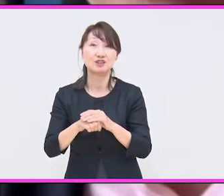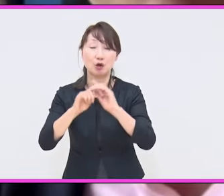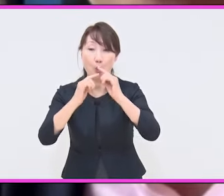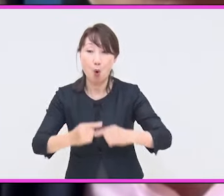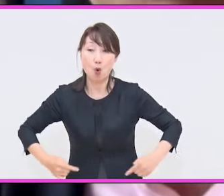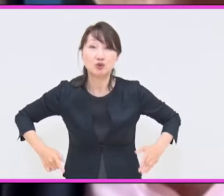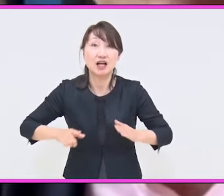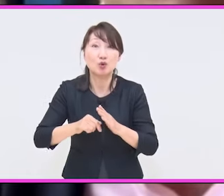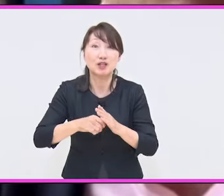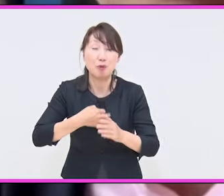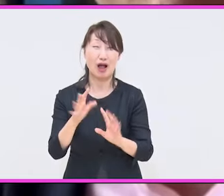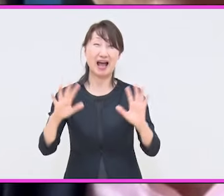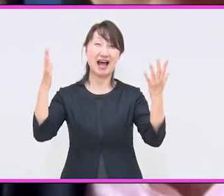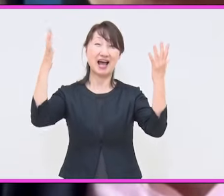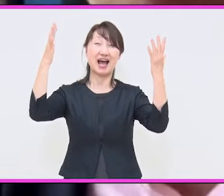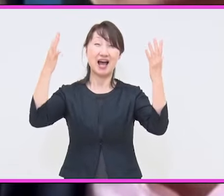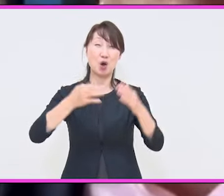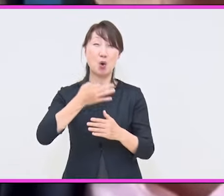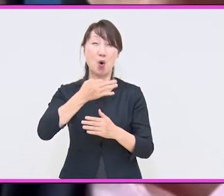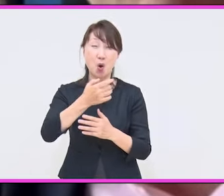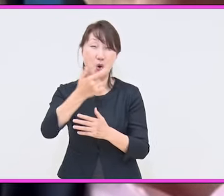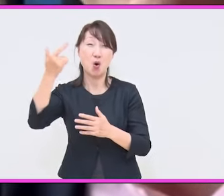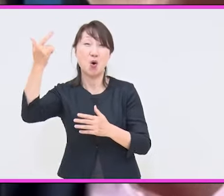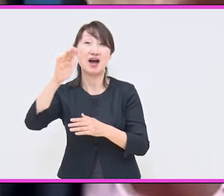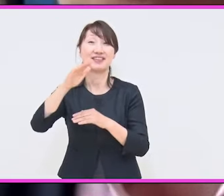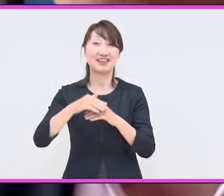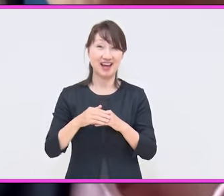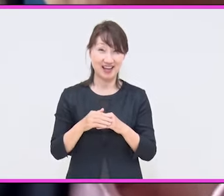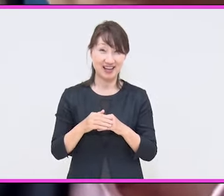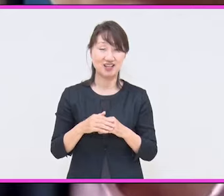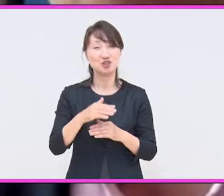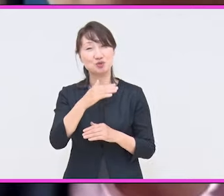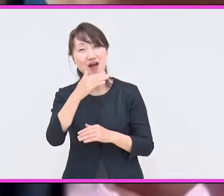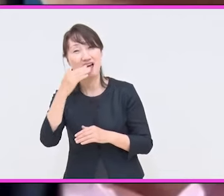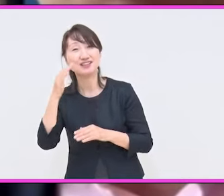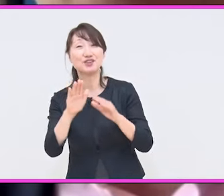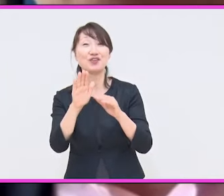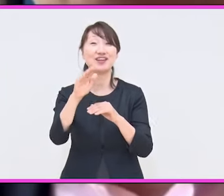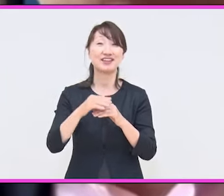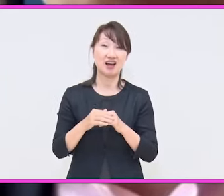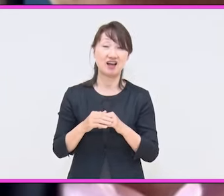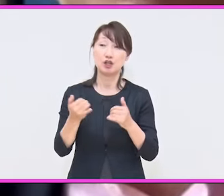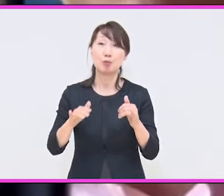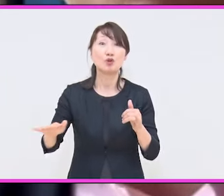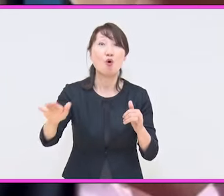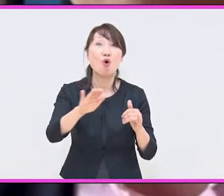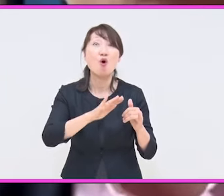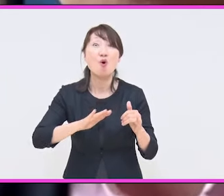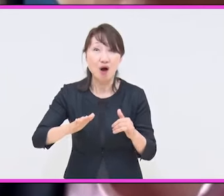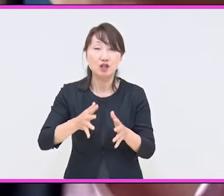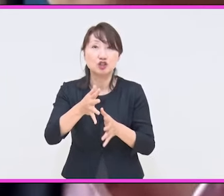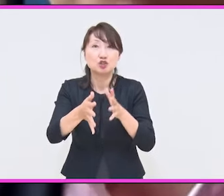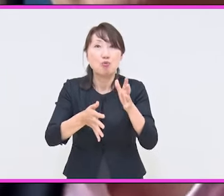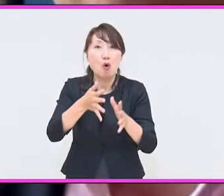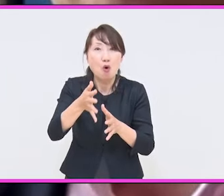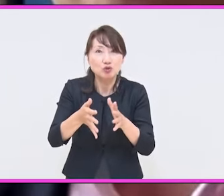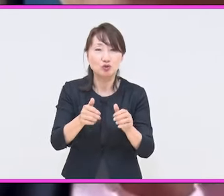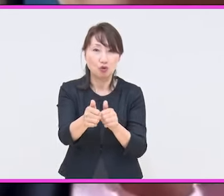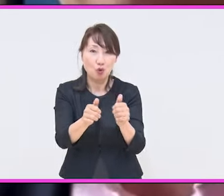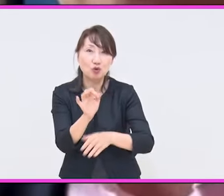And then as he crossed the line, there was this crescendo of noise. It was just wonderful. As people had witnessed an amazing sporting